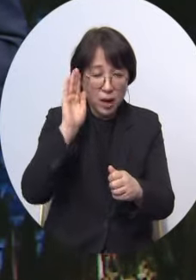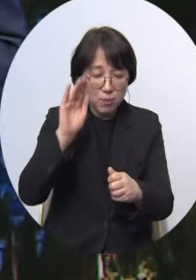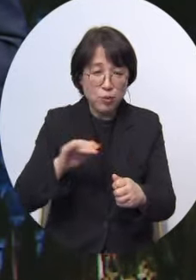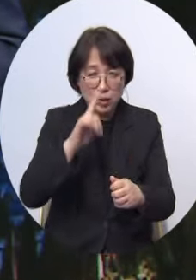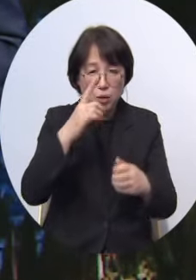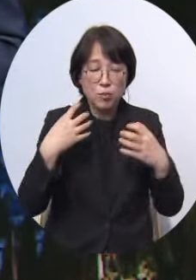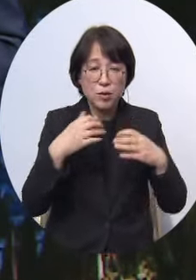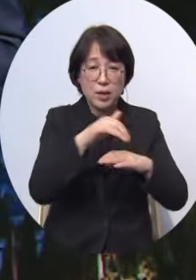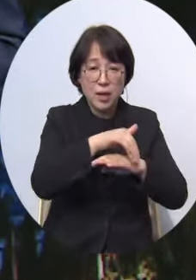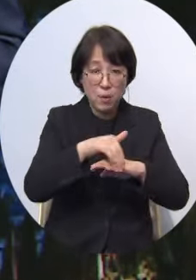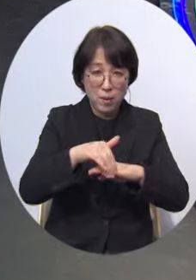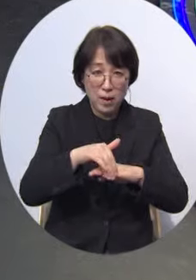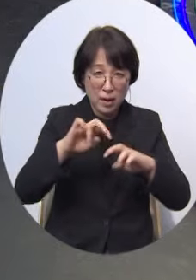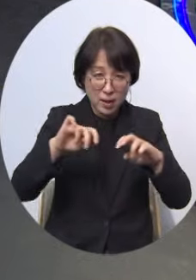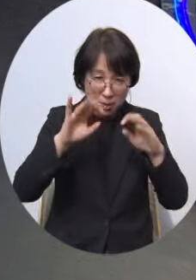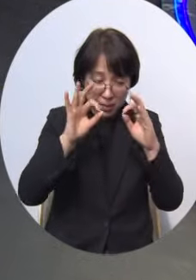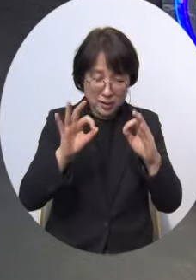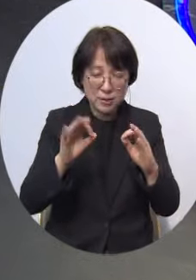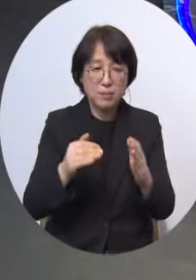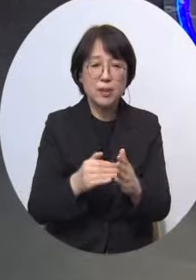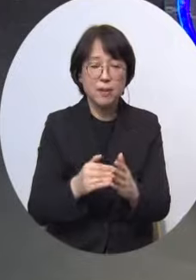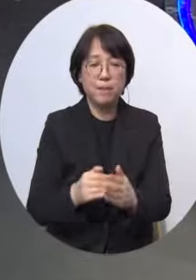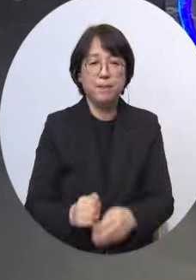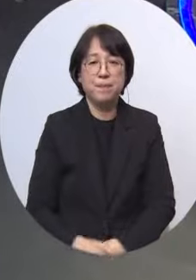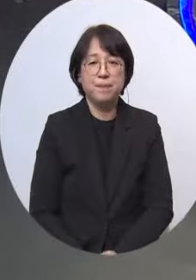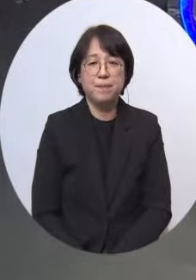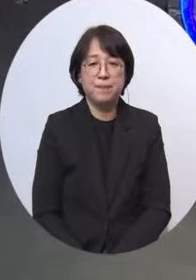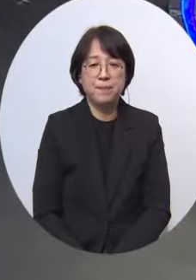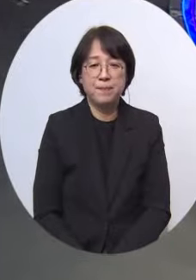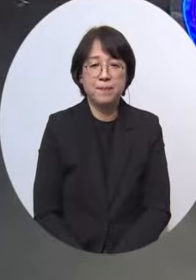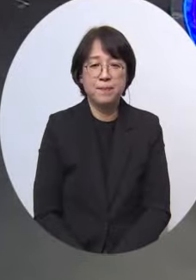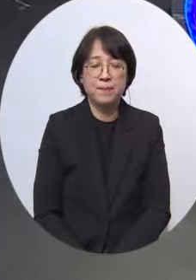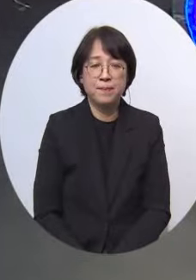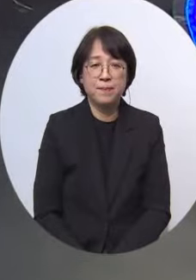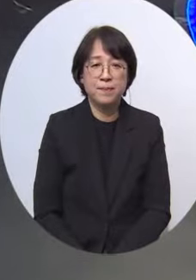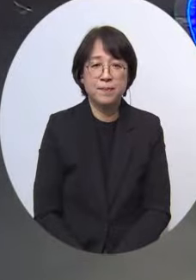정부의 계획까지 살펴보았습니다. 최다혜 기자, 수고 많았습니다.